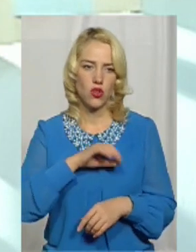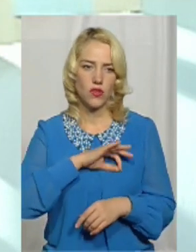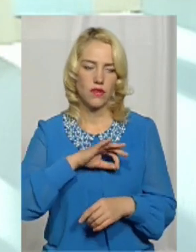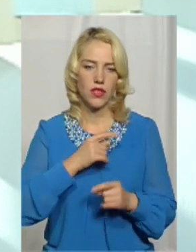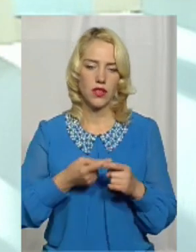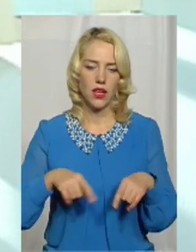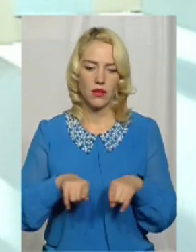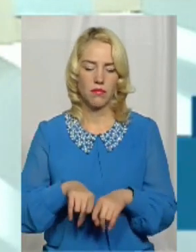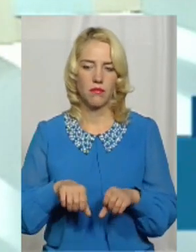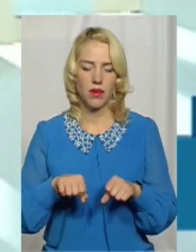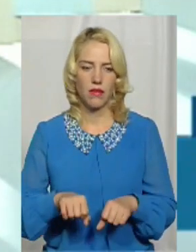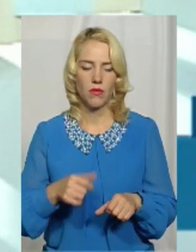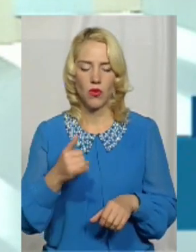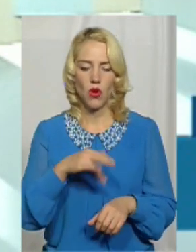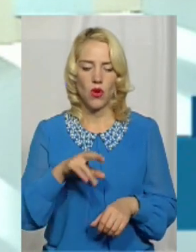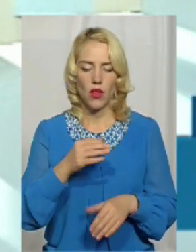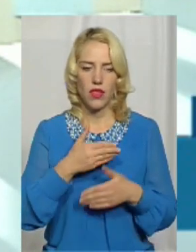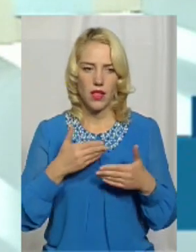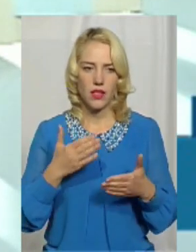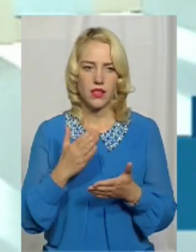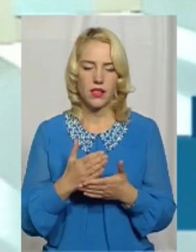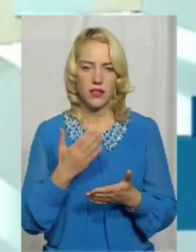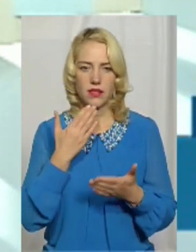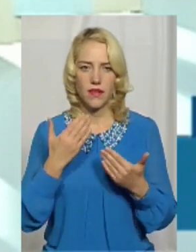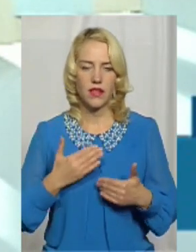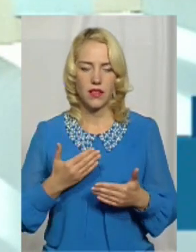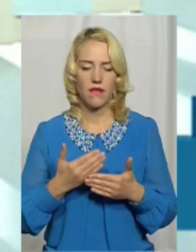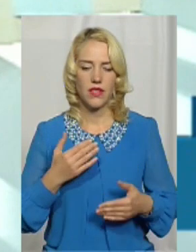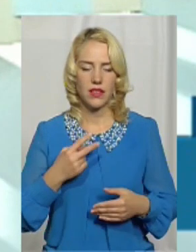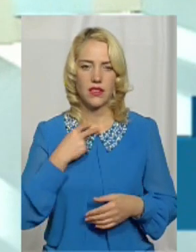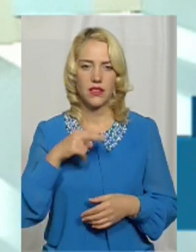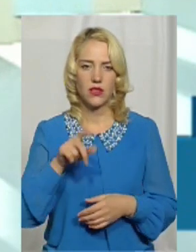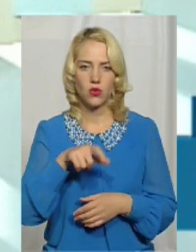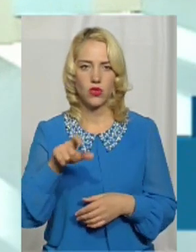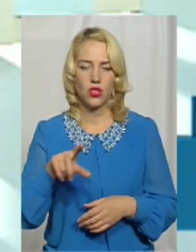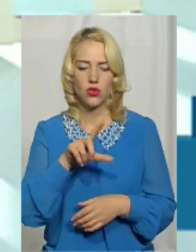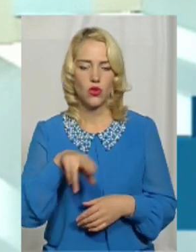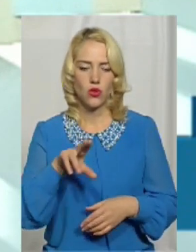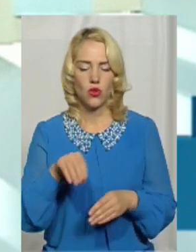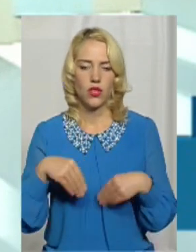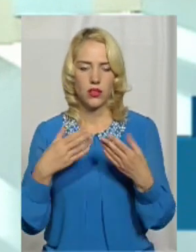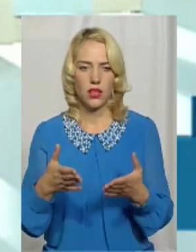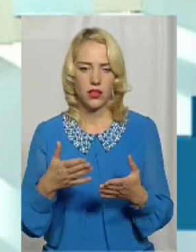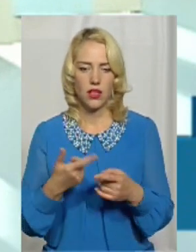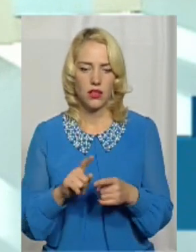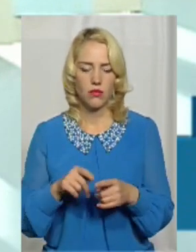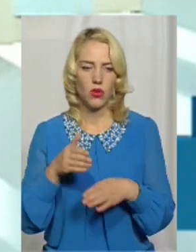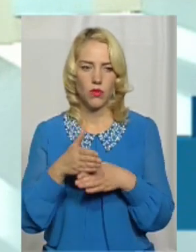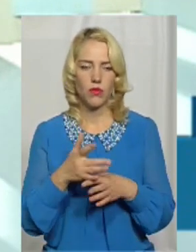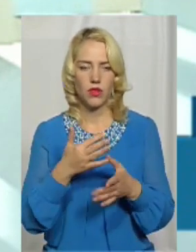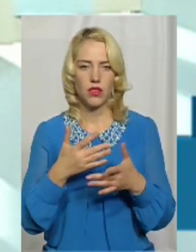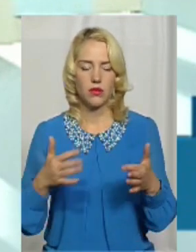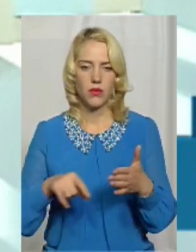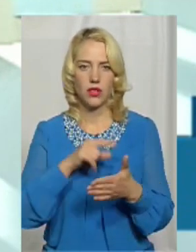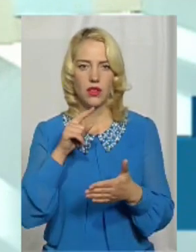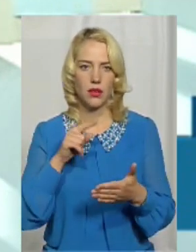у цьому році лише надійшло уже 109 звернень від засуджених щодо надання їм допомоги з